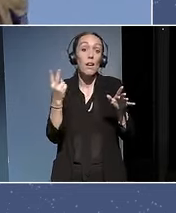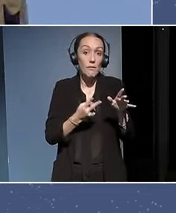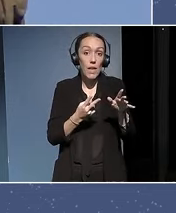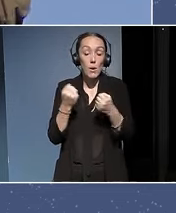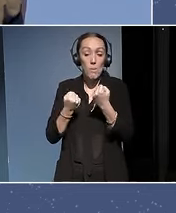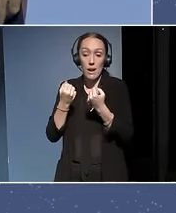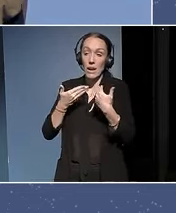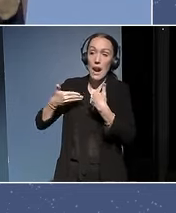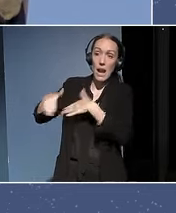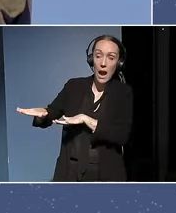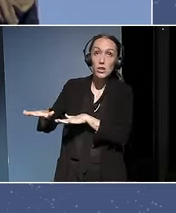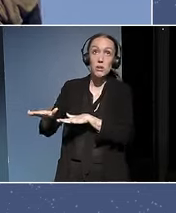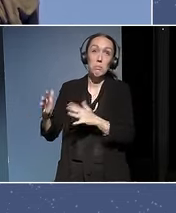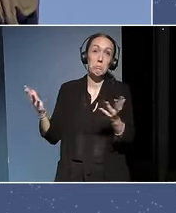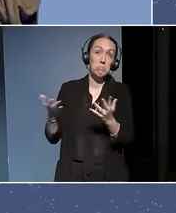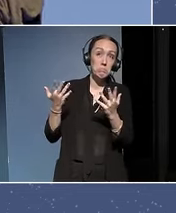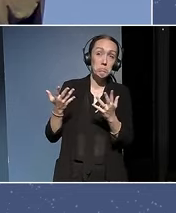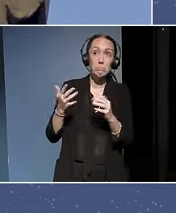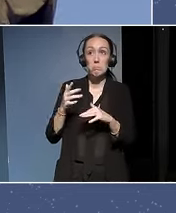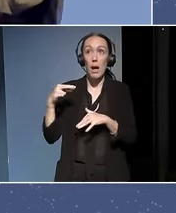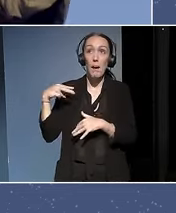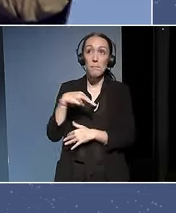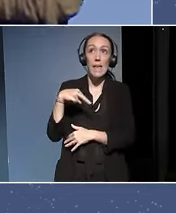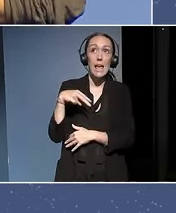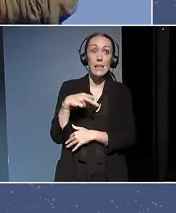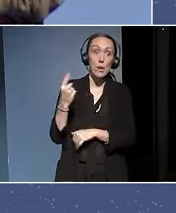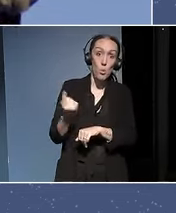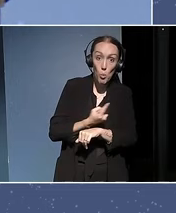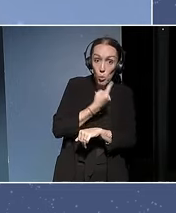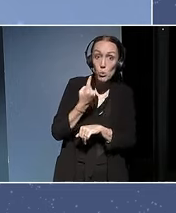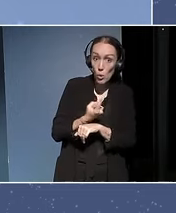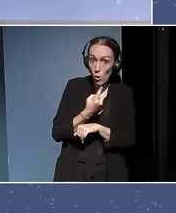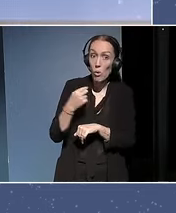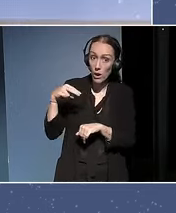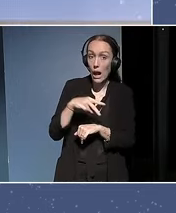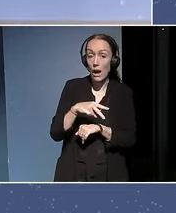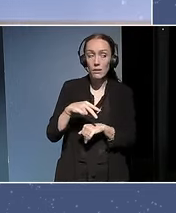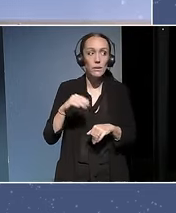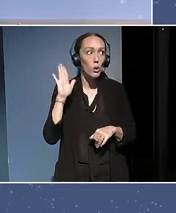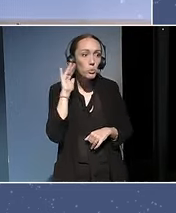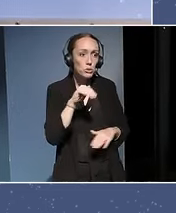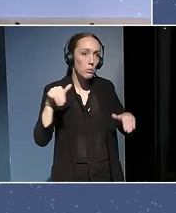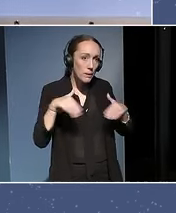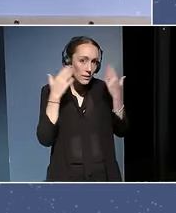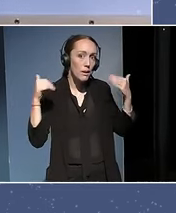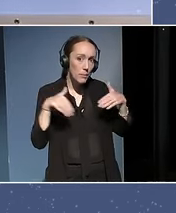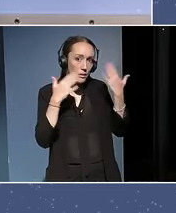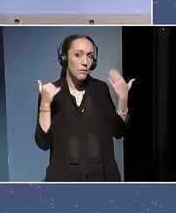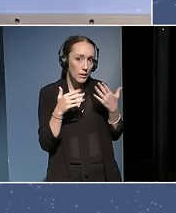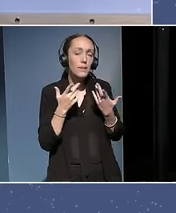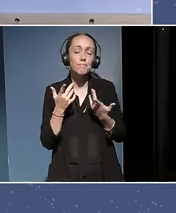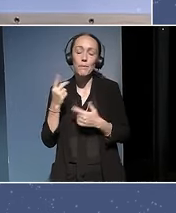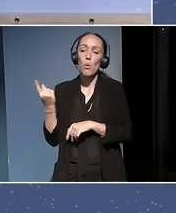poi c'era ancora almeno altri 35 Forse un'ora Ecco un'ora per arrivare al sito dello